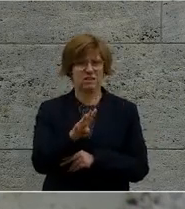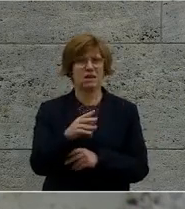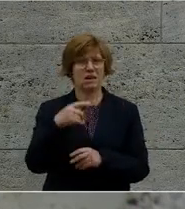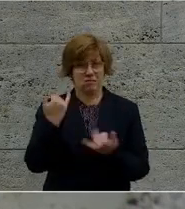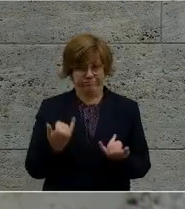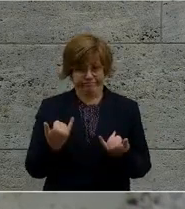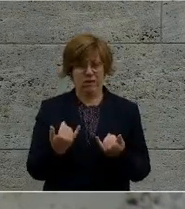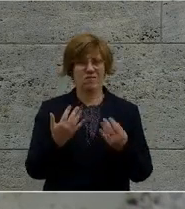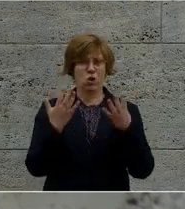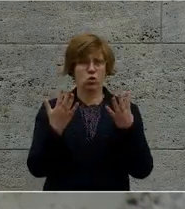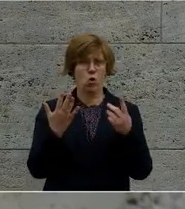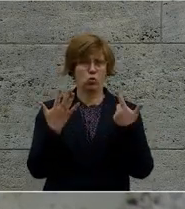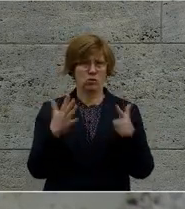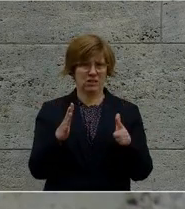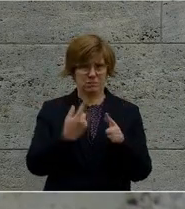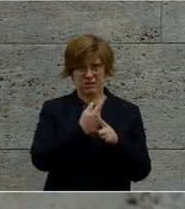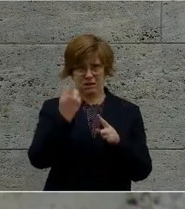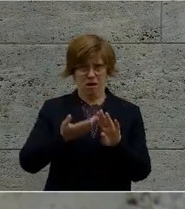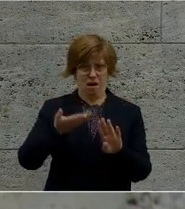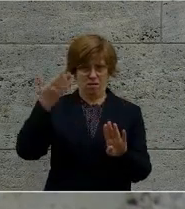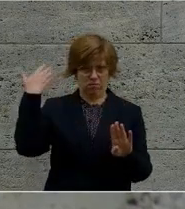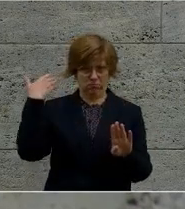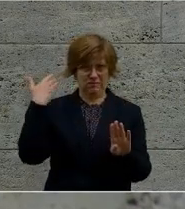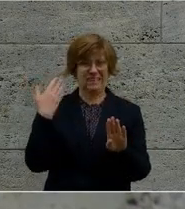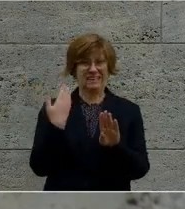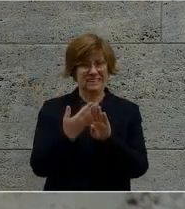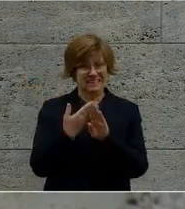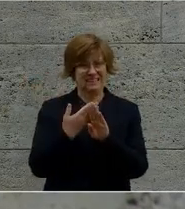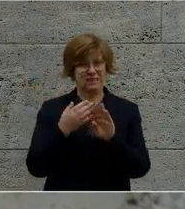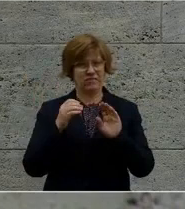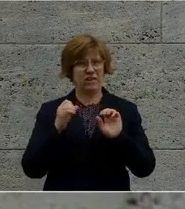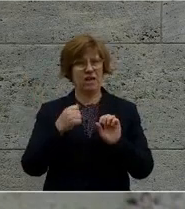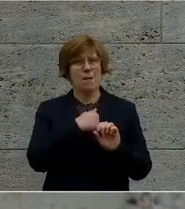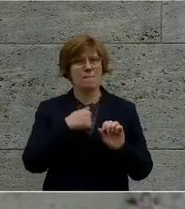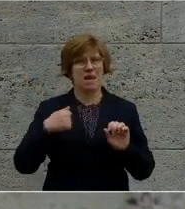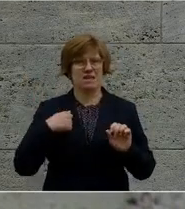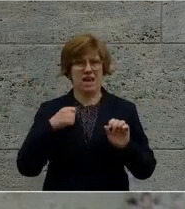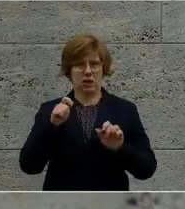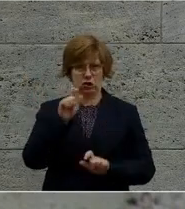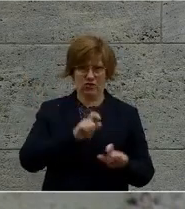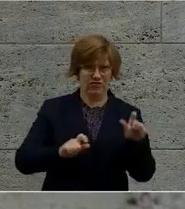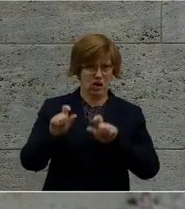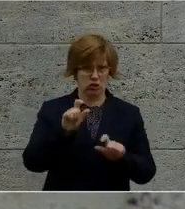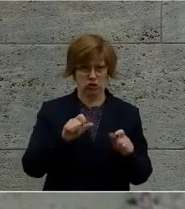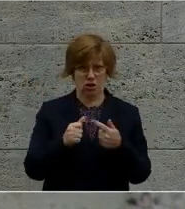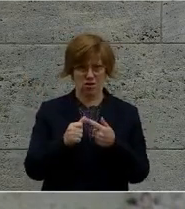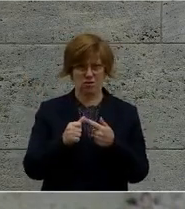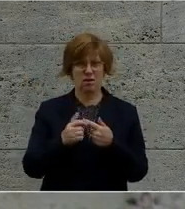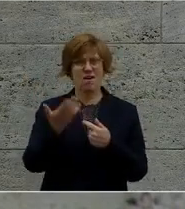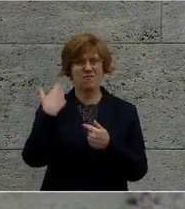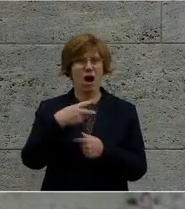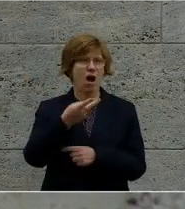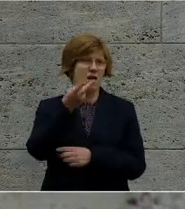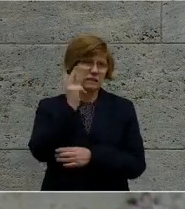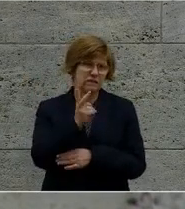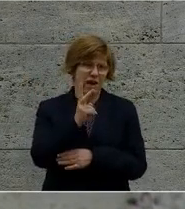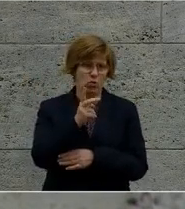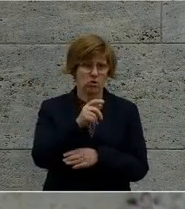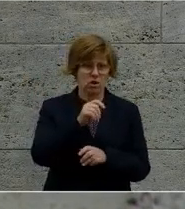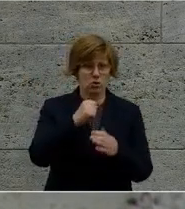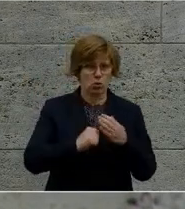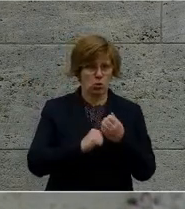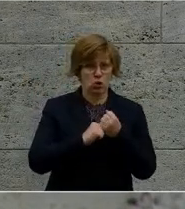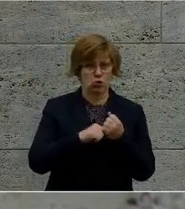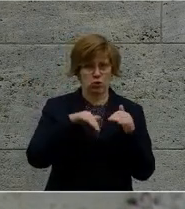zum 79. Mal. Hinter diesem Akt des militärischen Widerstandes standen rund 200